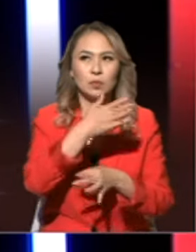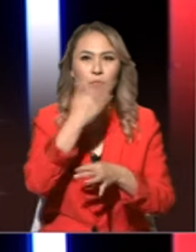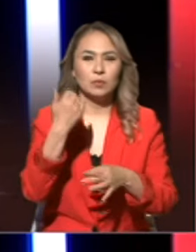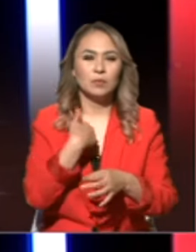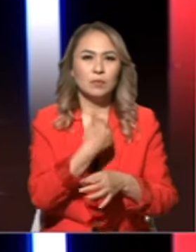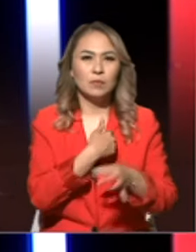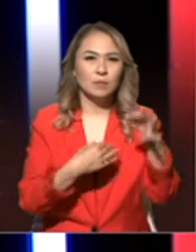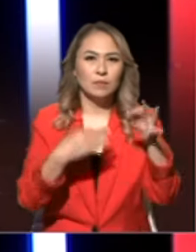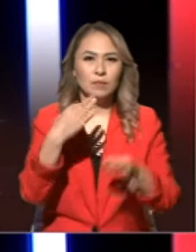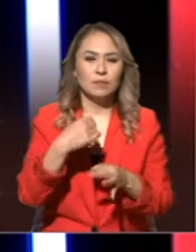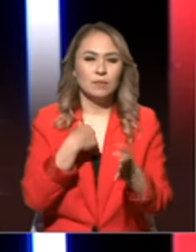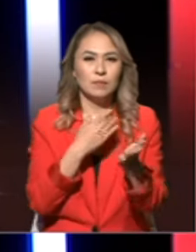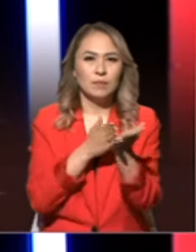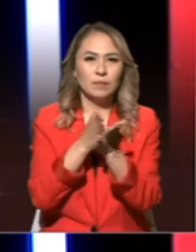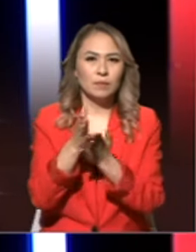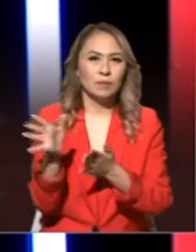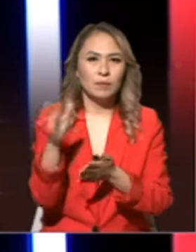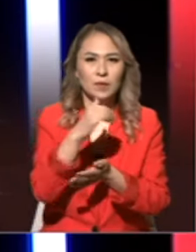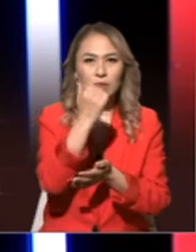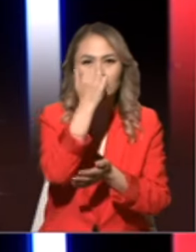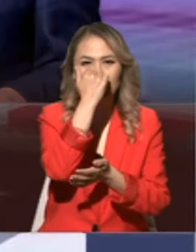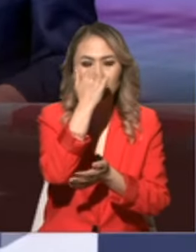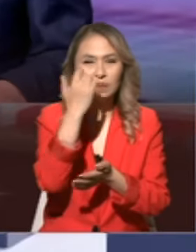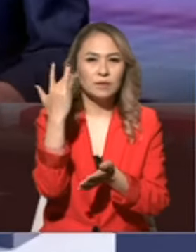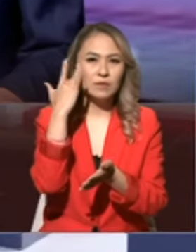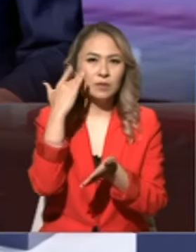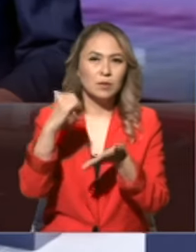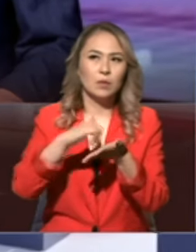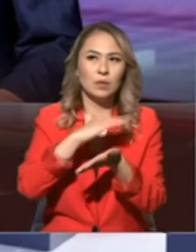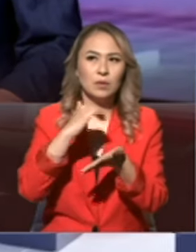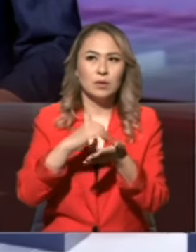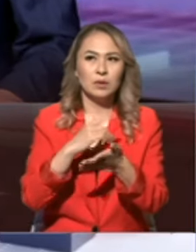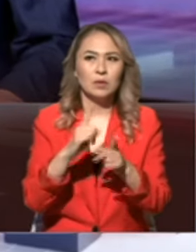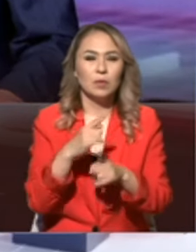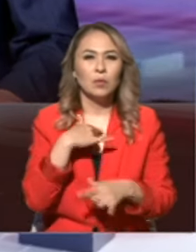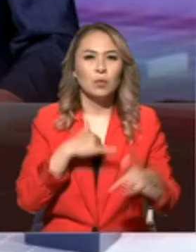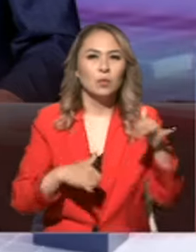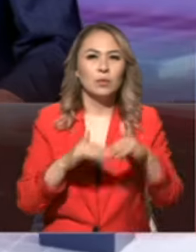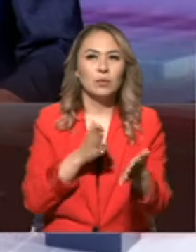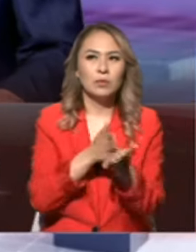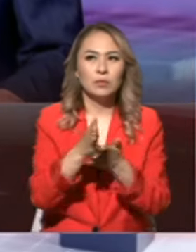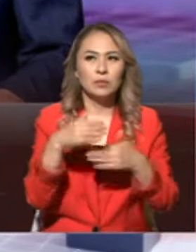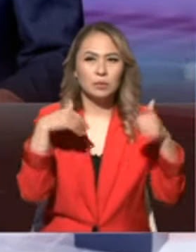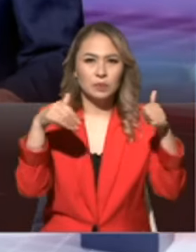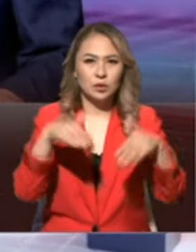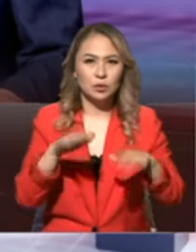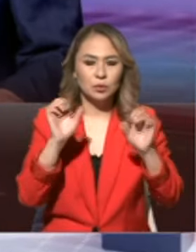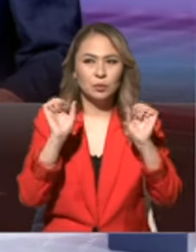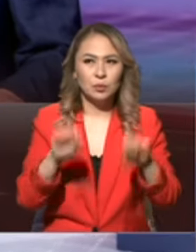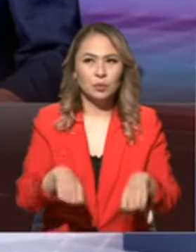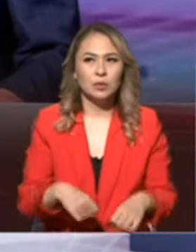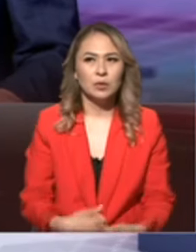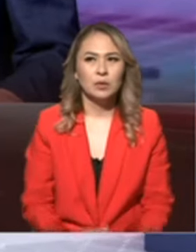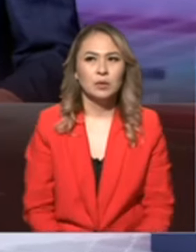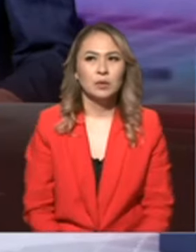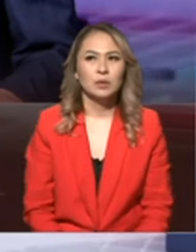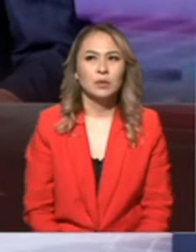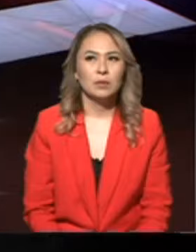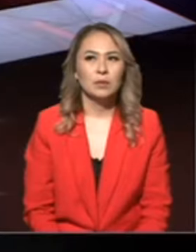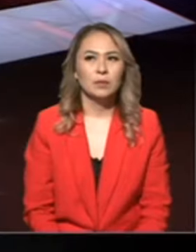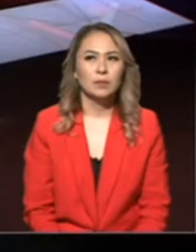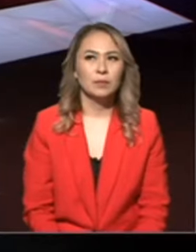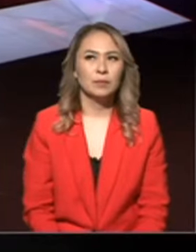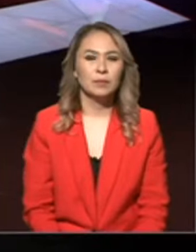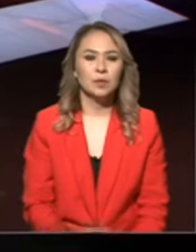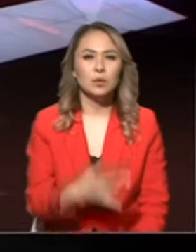Соттасайын десем, барған есігімнің бәрі маған дұрыс нетпейді. Мен соны қай жерге барып шешім табуыма болады. Қанша уақыт? Түсінікті. Қанша